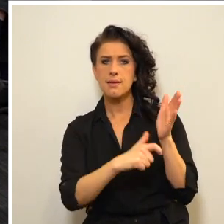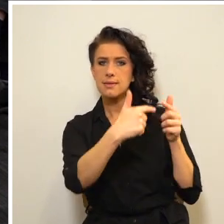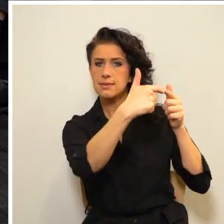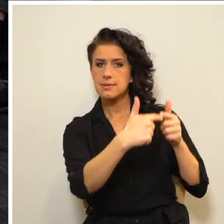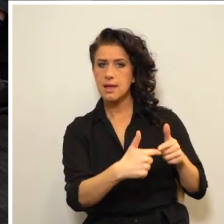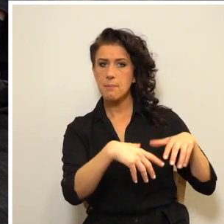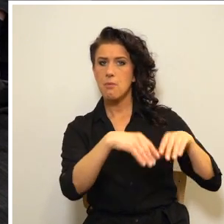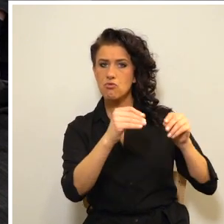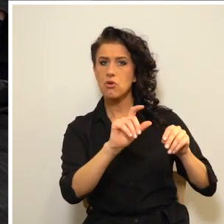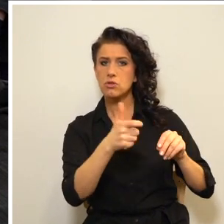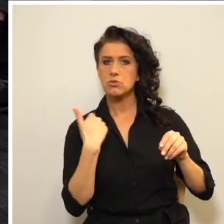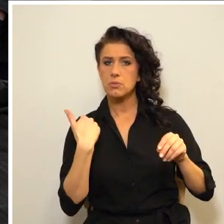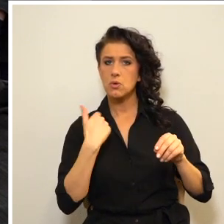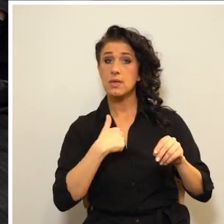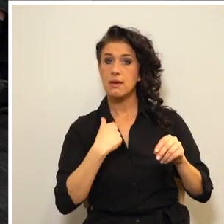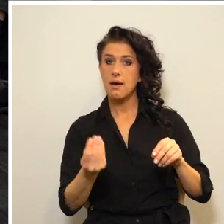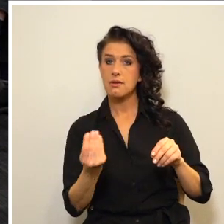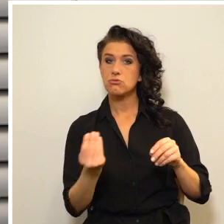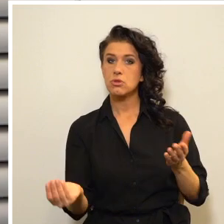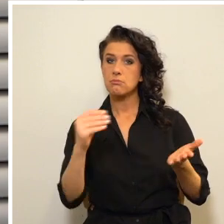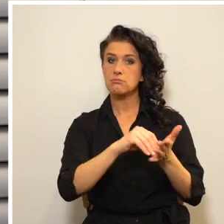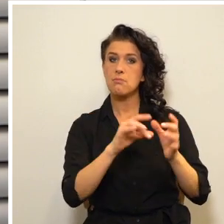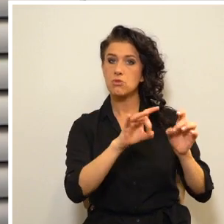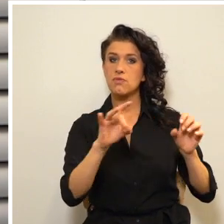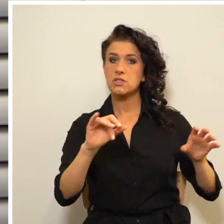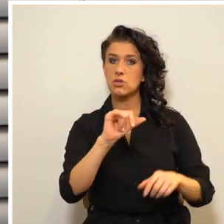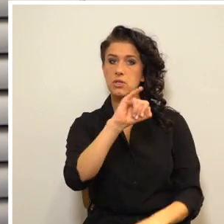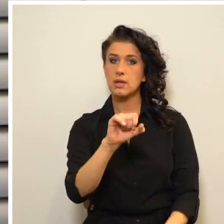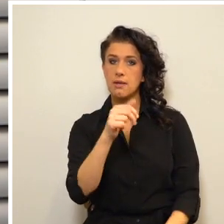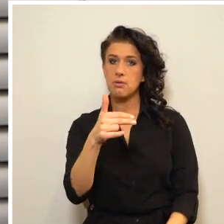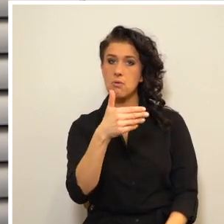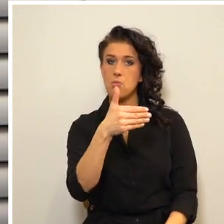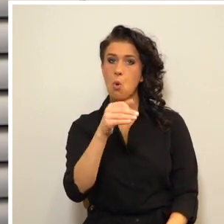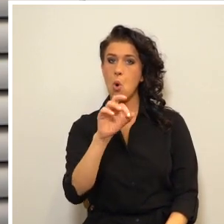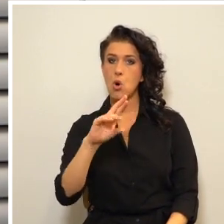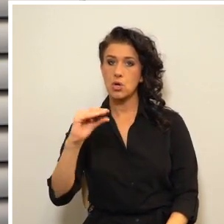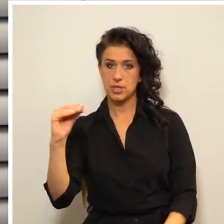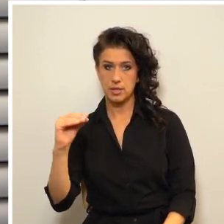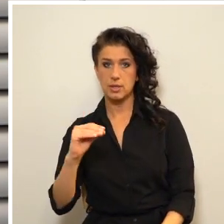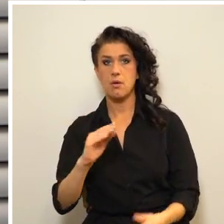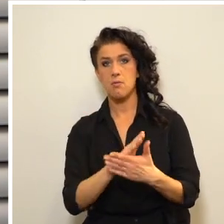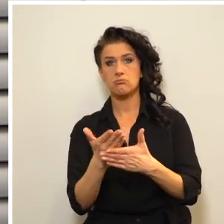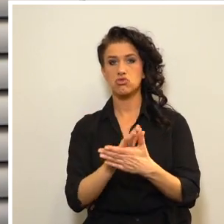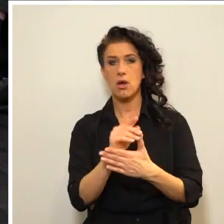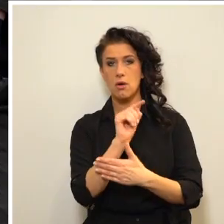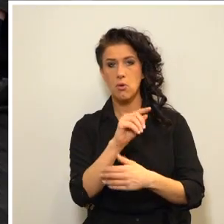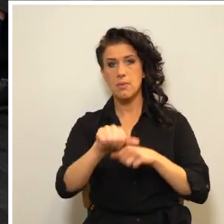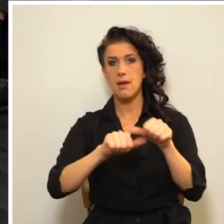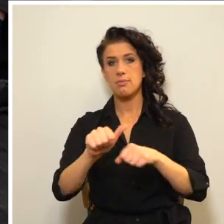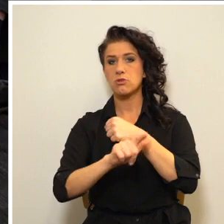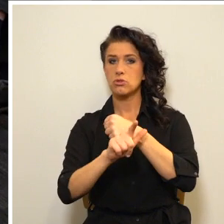mi jeszcze pana profesora Jana Moran dodał To jest przełom lat 60tych i 70tych i